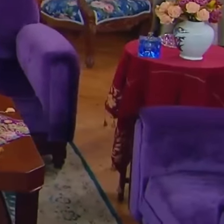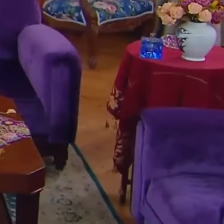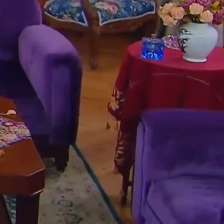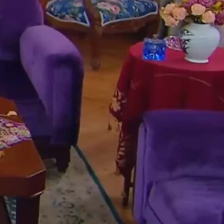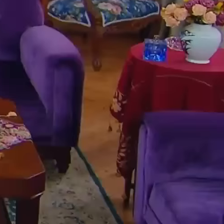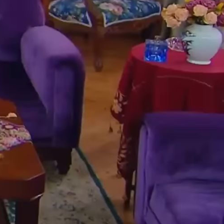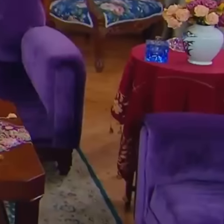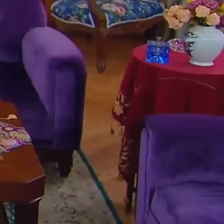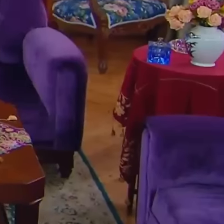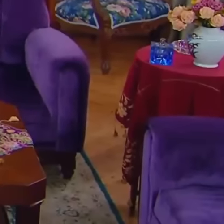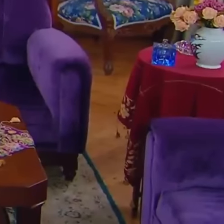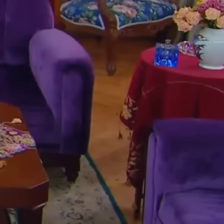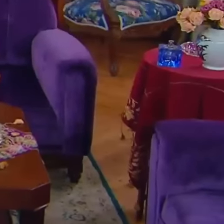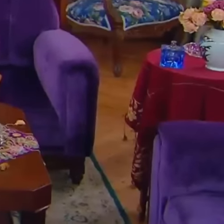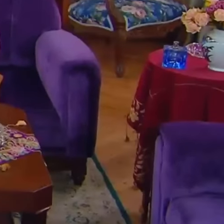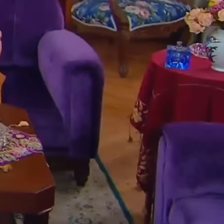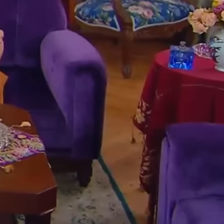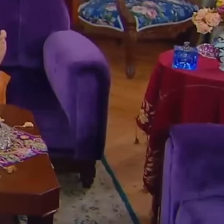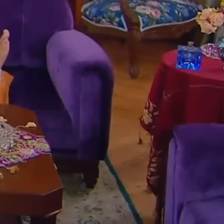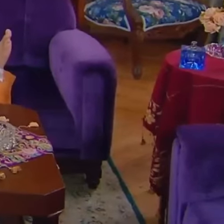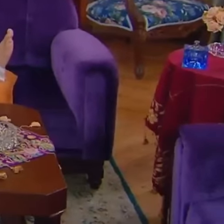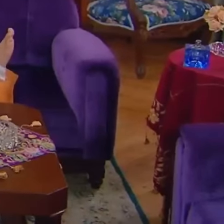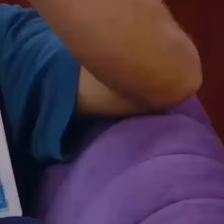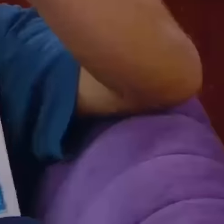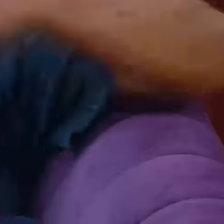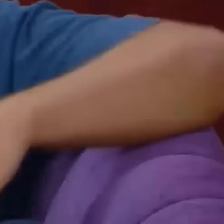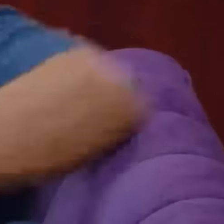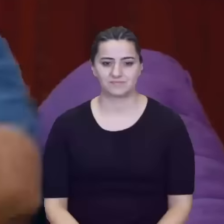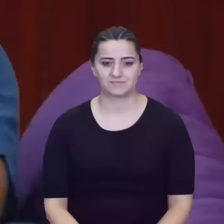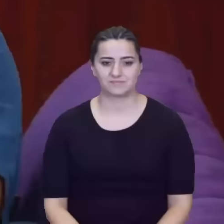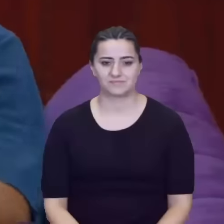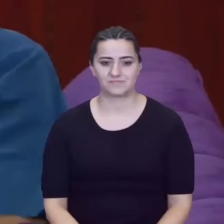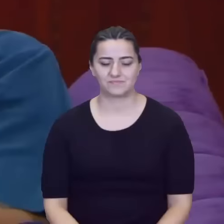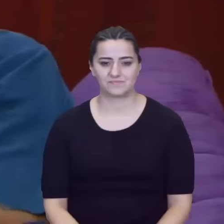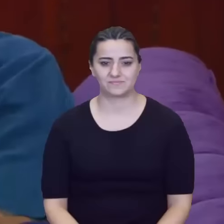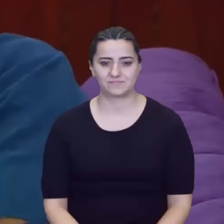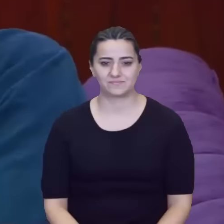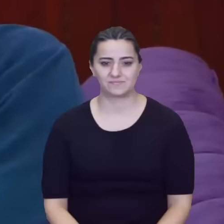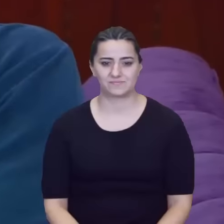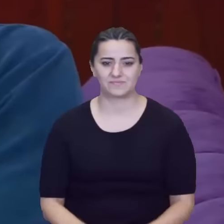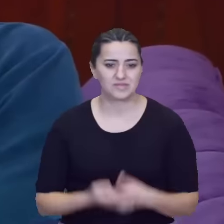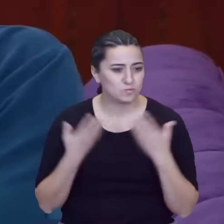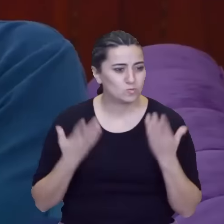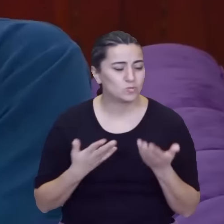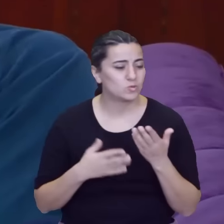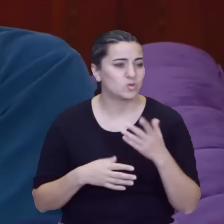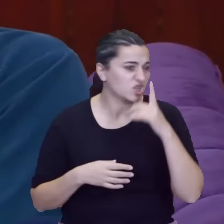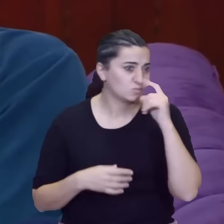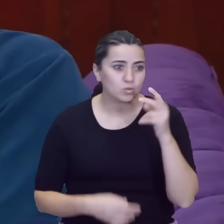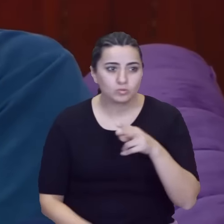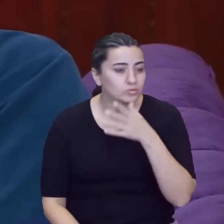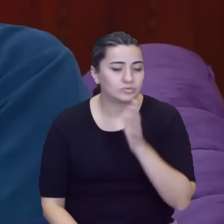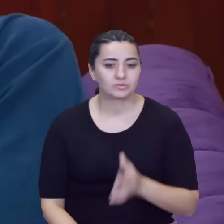gidiyor. Ahmet göstermelik göz attığı gazeteyi Gülden kaybolur kaybolmaz indirdi. Mahallede biri ölüyor, kim